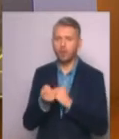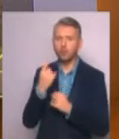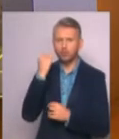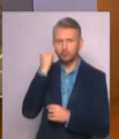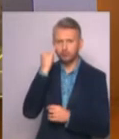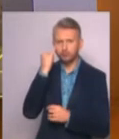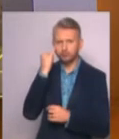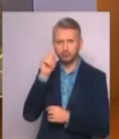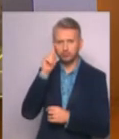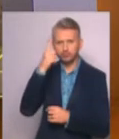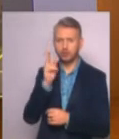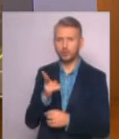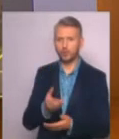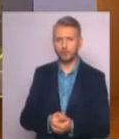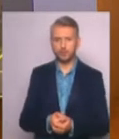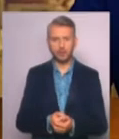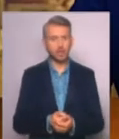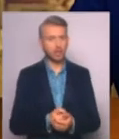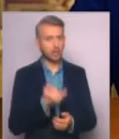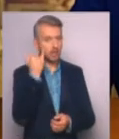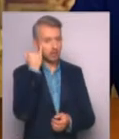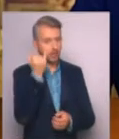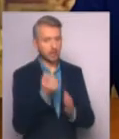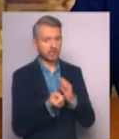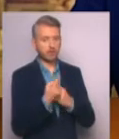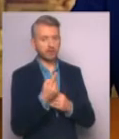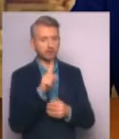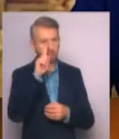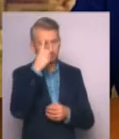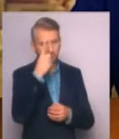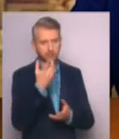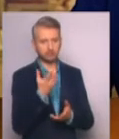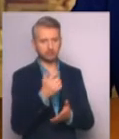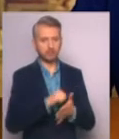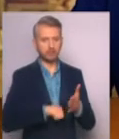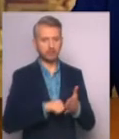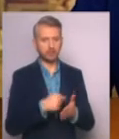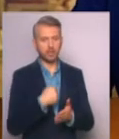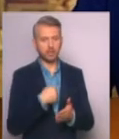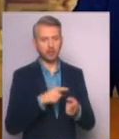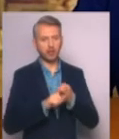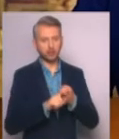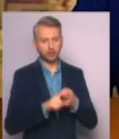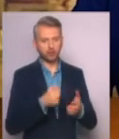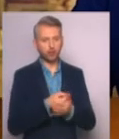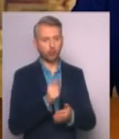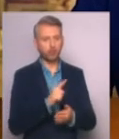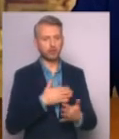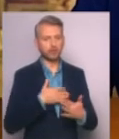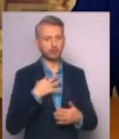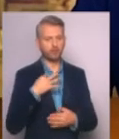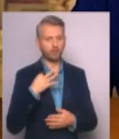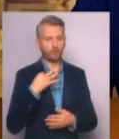прошу? Ідея з'явилася від, скажімо так, я дотичний до того, що з волонтерами